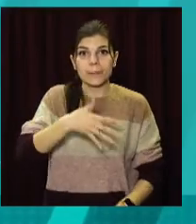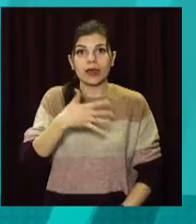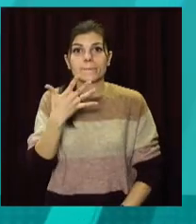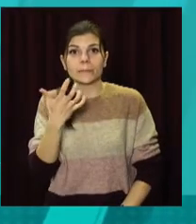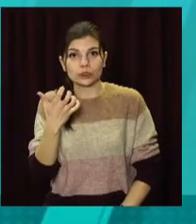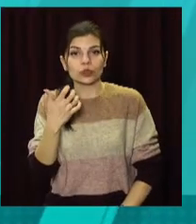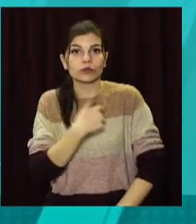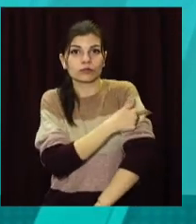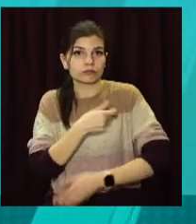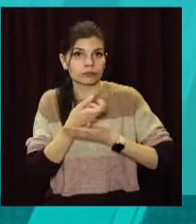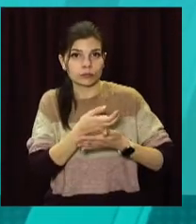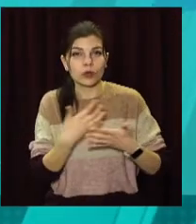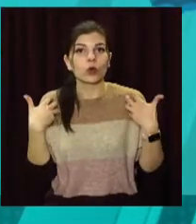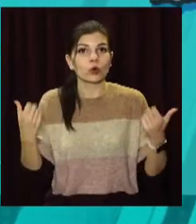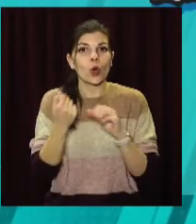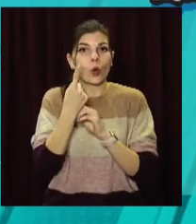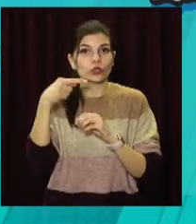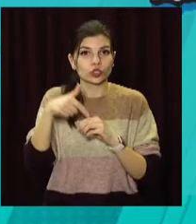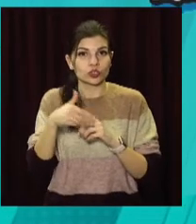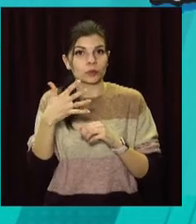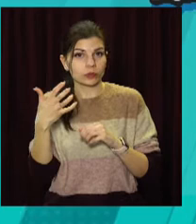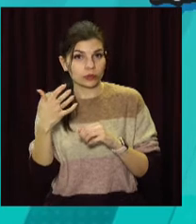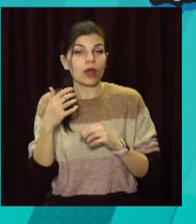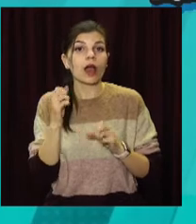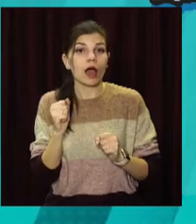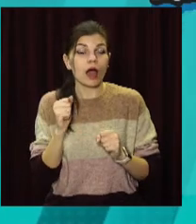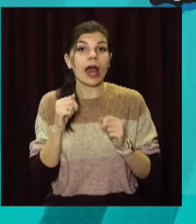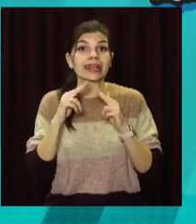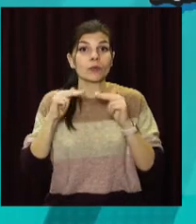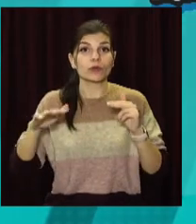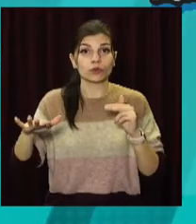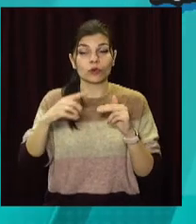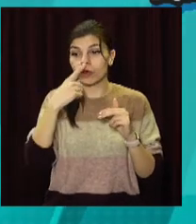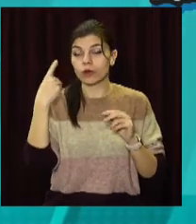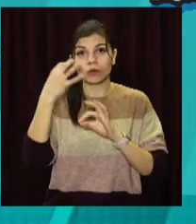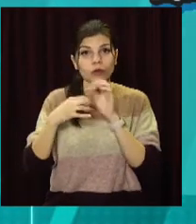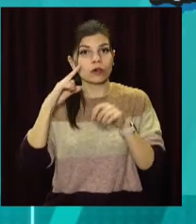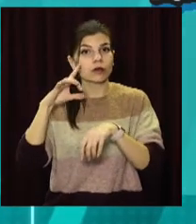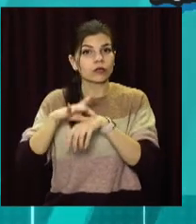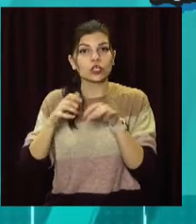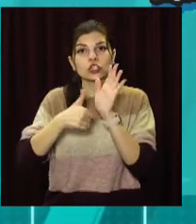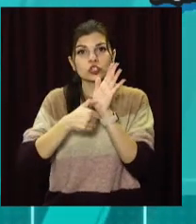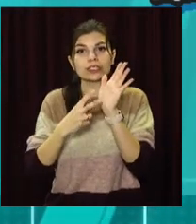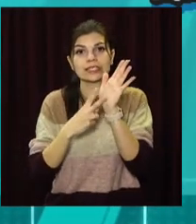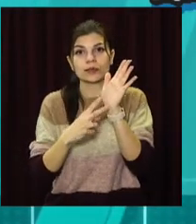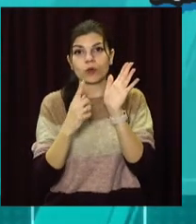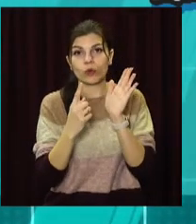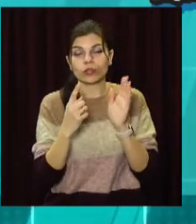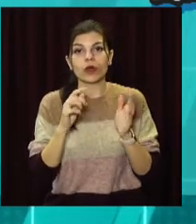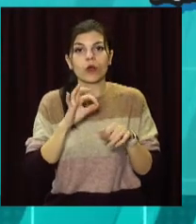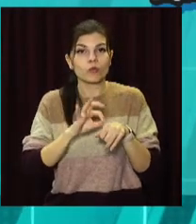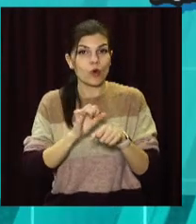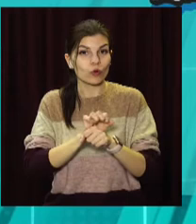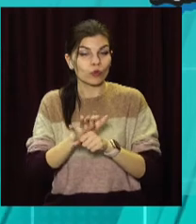людей, одужали майже 11,5 тисяч, а на Дніпропетровщині минулої доби зафіксували 671 випадок